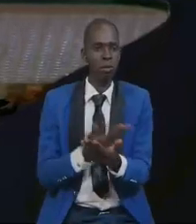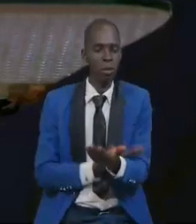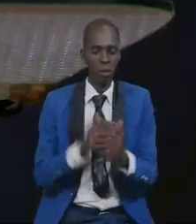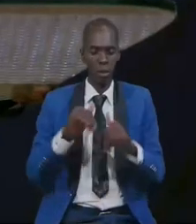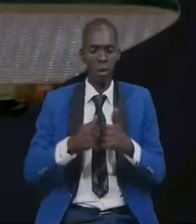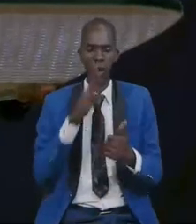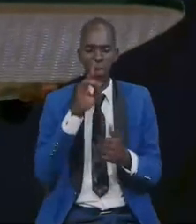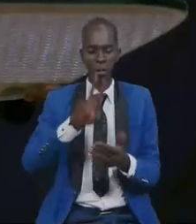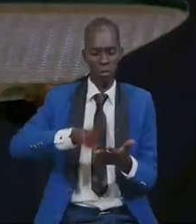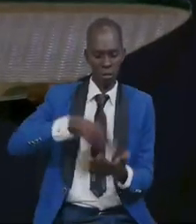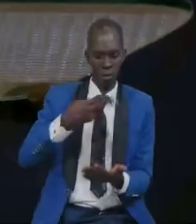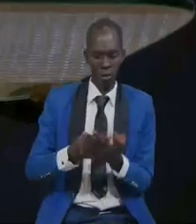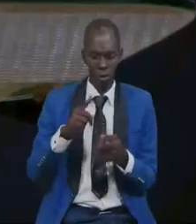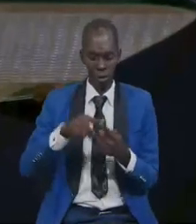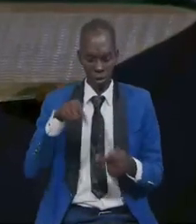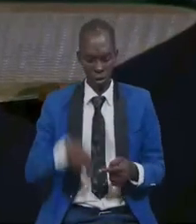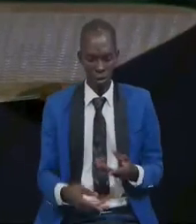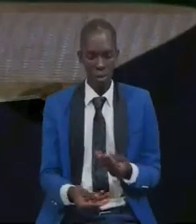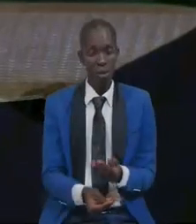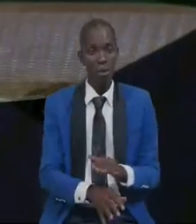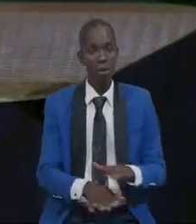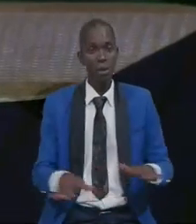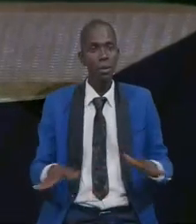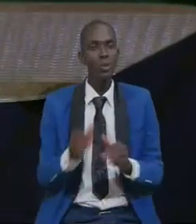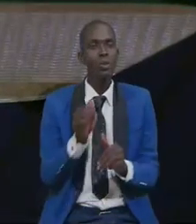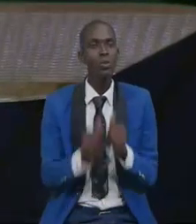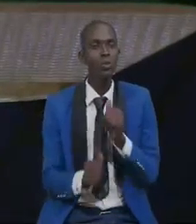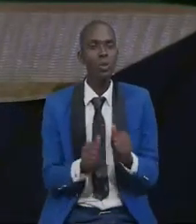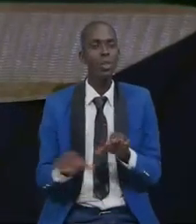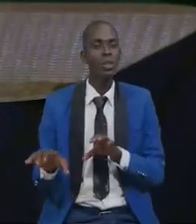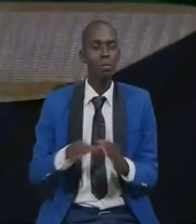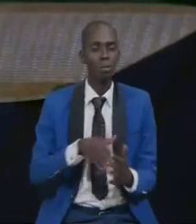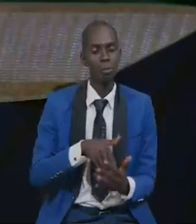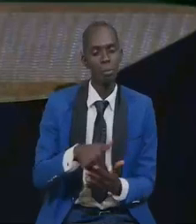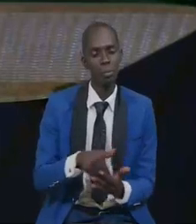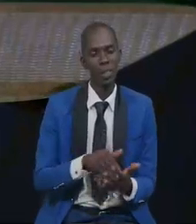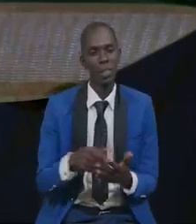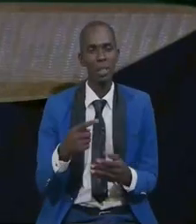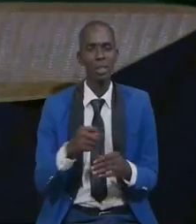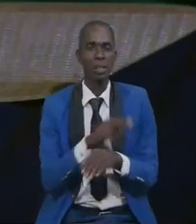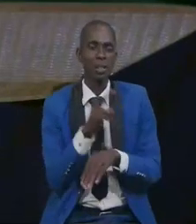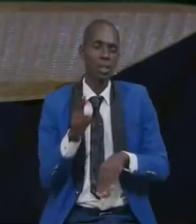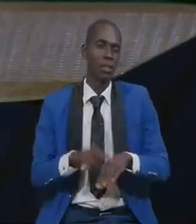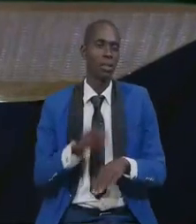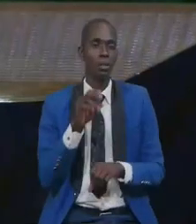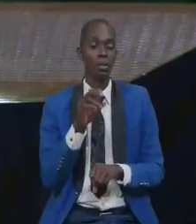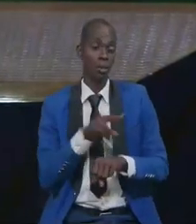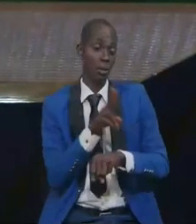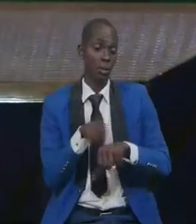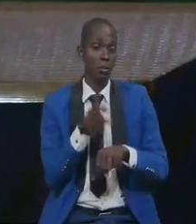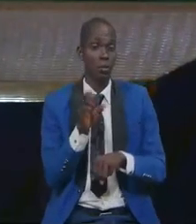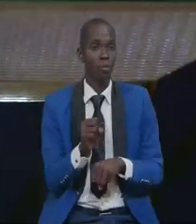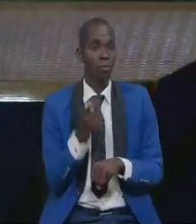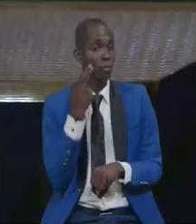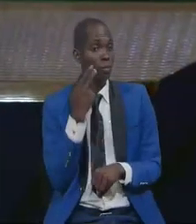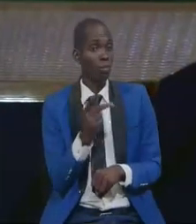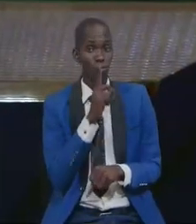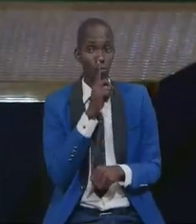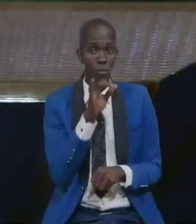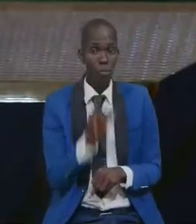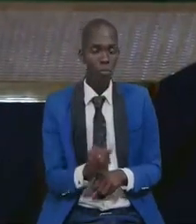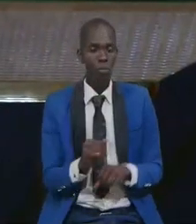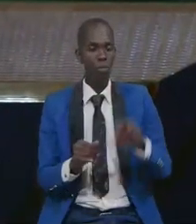par terre, toi qui es celui-là qui affaiblit les nations. Nebuchadnezzar, il avait la nature